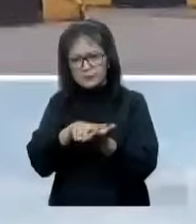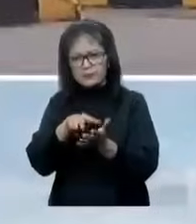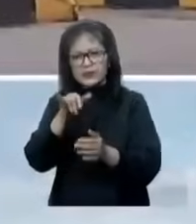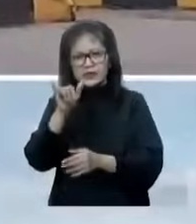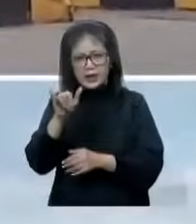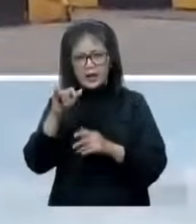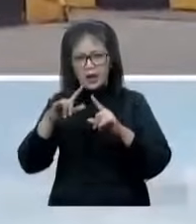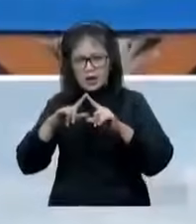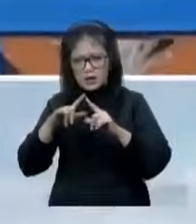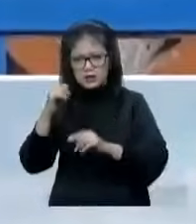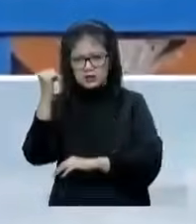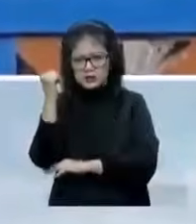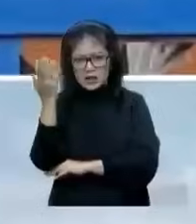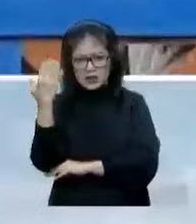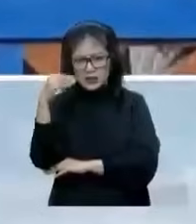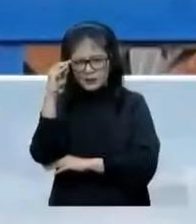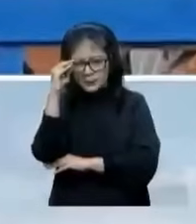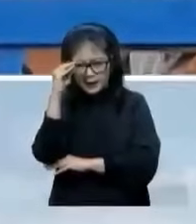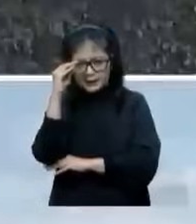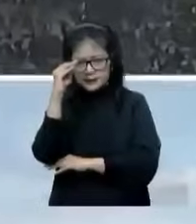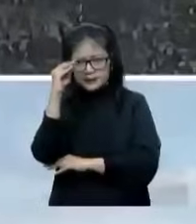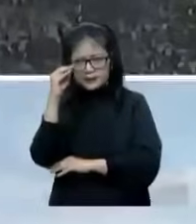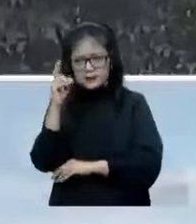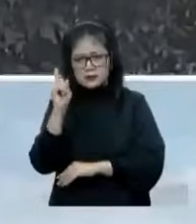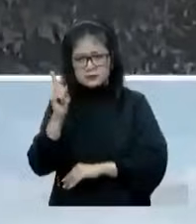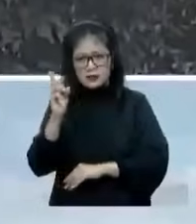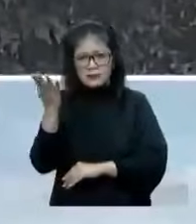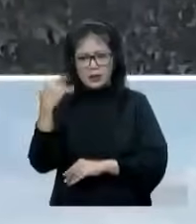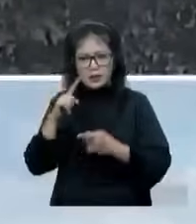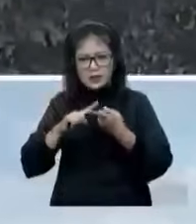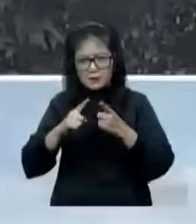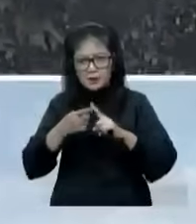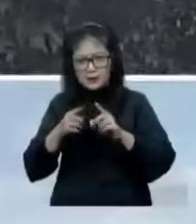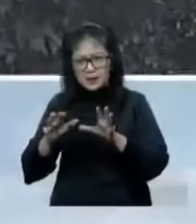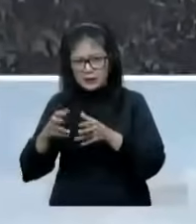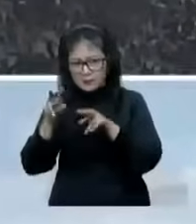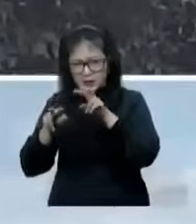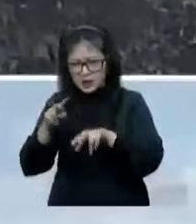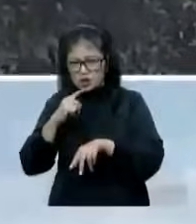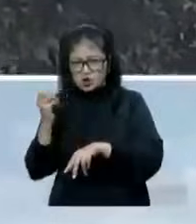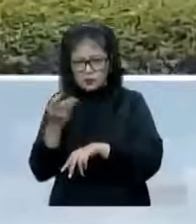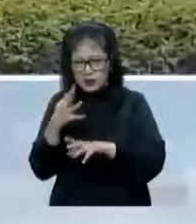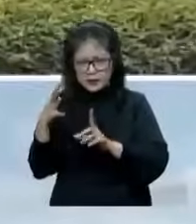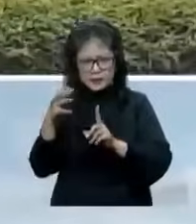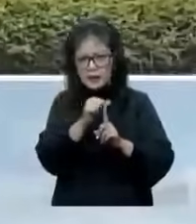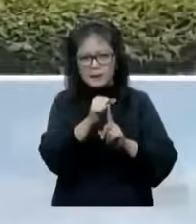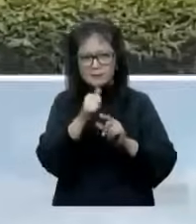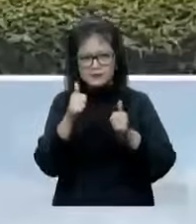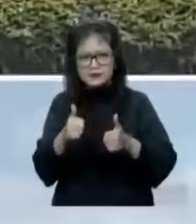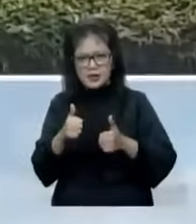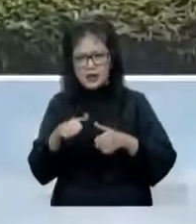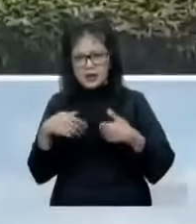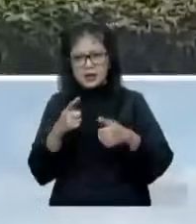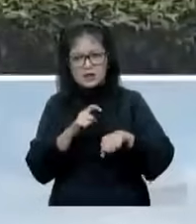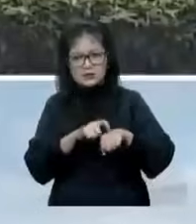tersangka dan tadi pagi berkat kesigapan rekan-rekan penyidik subrit jaatan ras di umuma Metro Jaya sekira jam